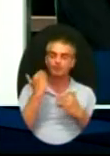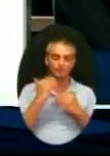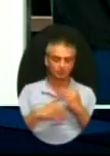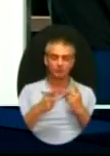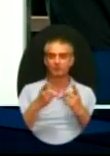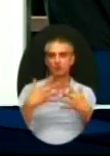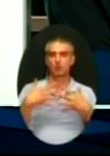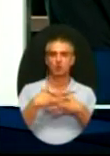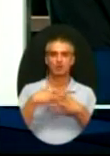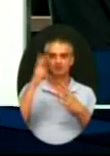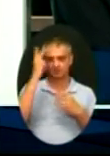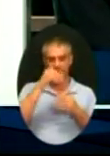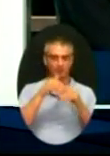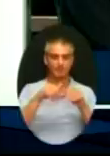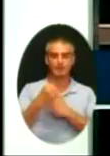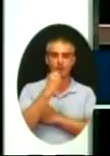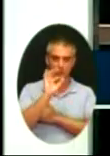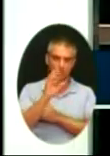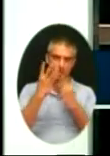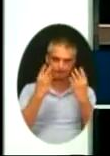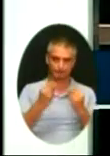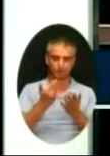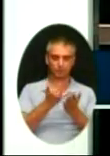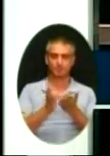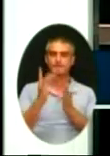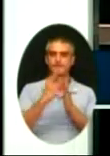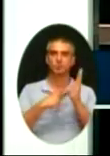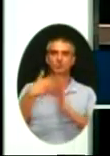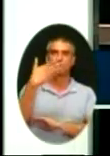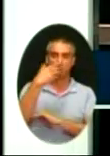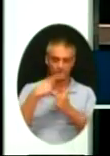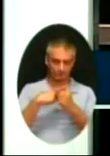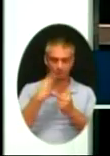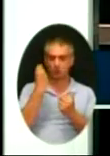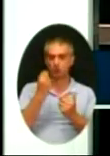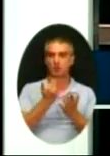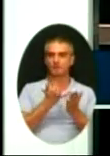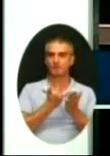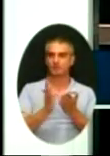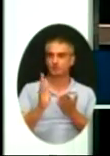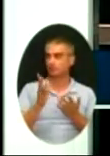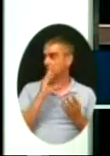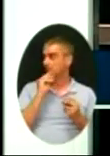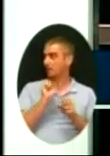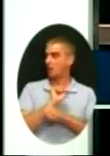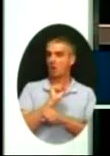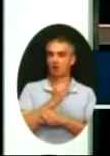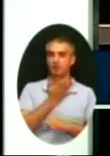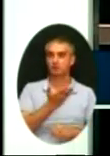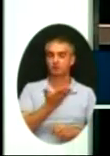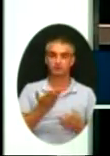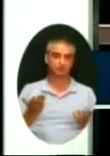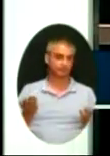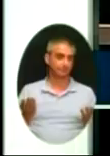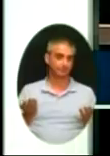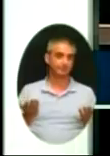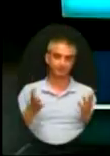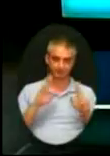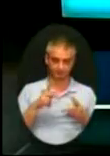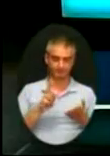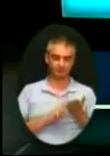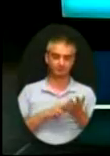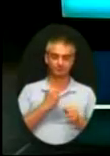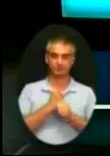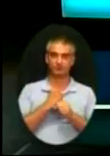זה שהקואליציה הזאת מבינה את מגבלות הכוח. טוב שהורדתם את חוק הלאום מסדר היום, טוב שהחוקים האזויים של המצלמות וכולי. לא, גם